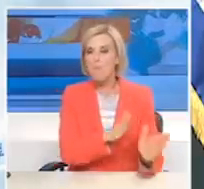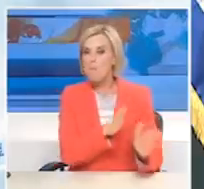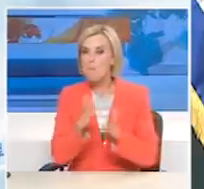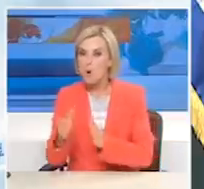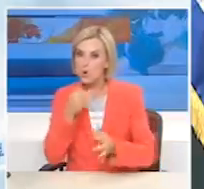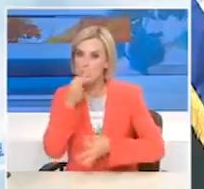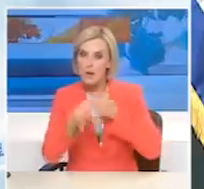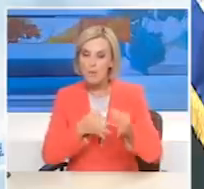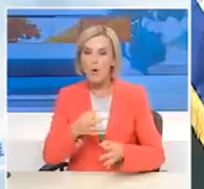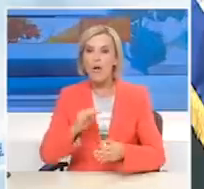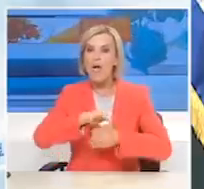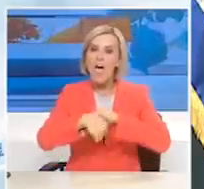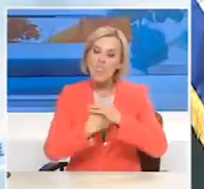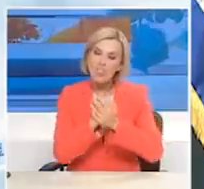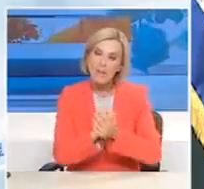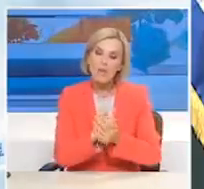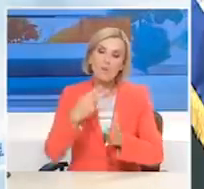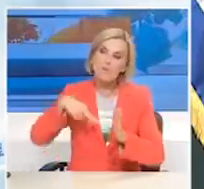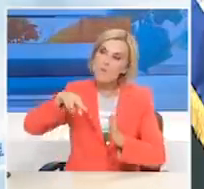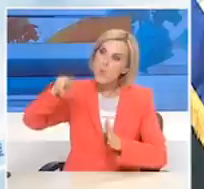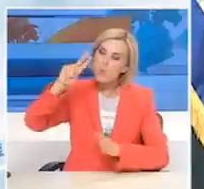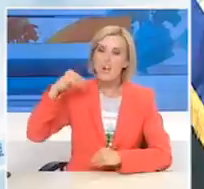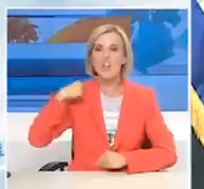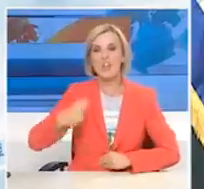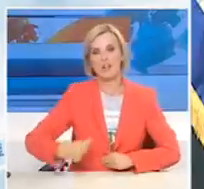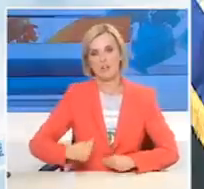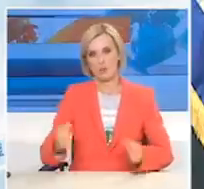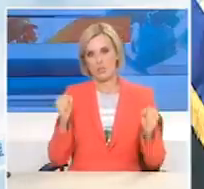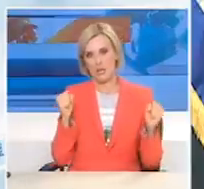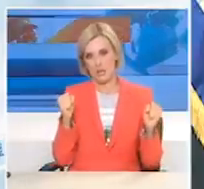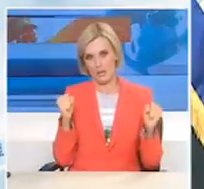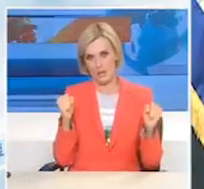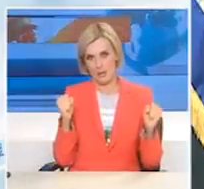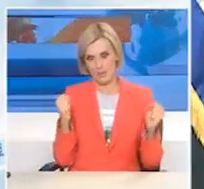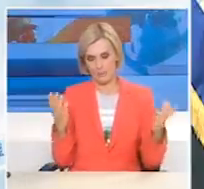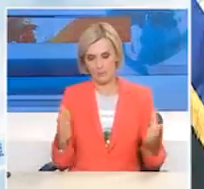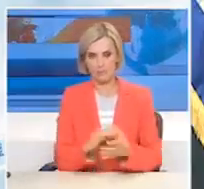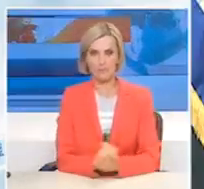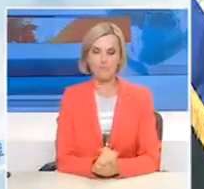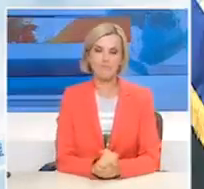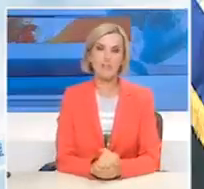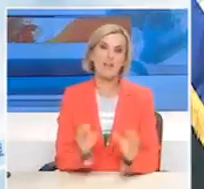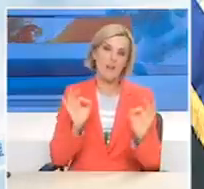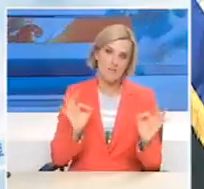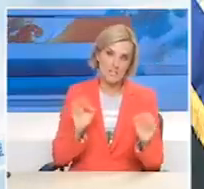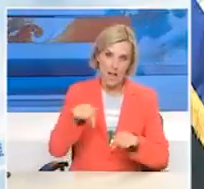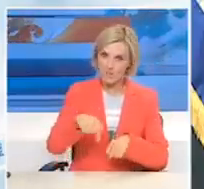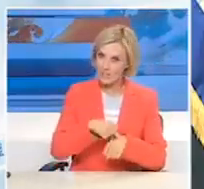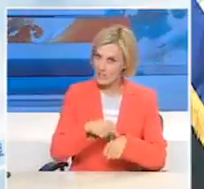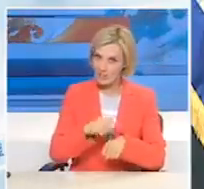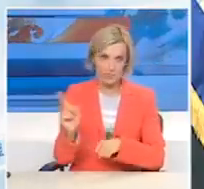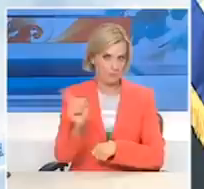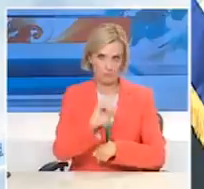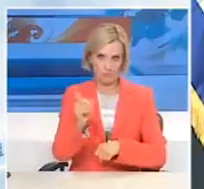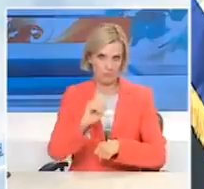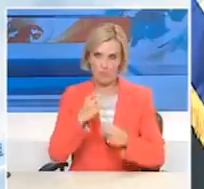μας ενδιαφέρει η δημόσια υγεία σε σχέση με τον τουρισμό. Σίγουρα δεν είμαστε σε φάση να μιλήσουμε για άνοιγμα τουρισμού από το εξωτερικό αυτή τη στιγμή, αλλά